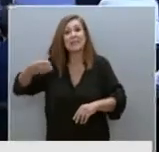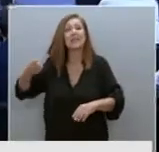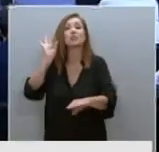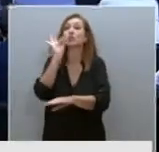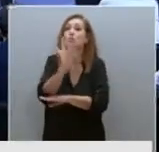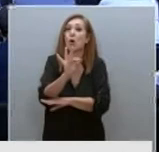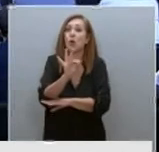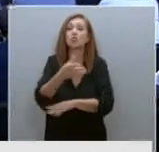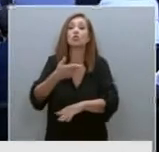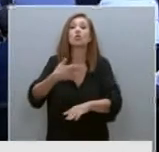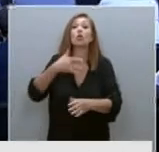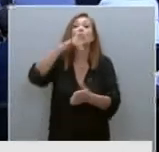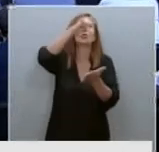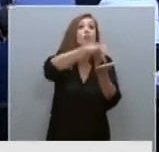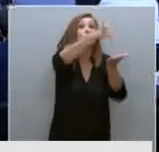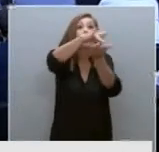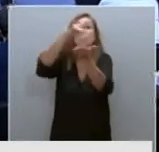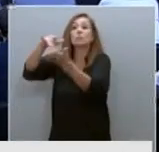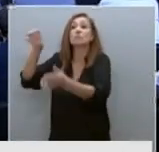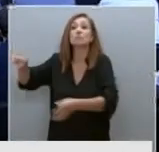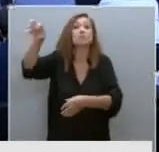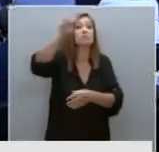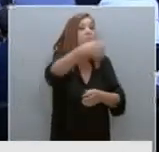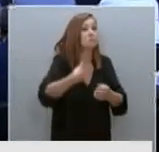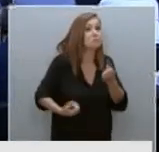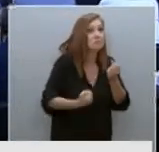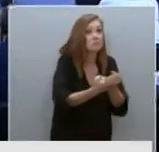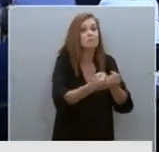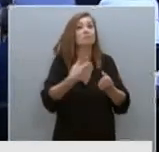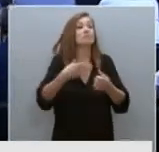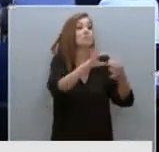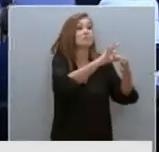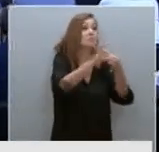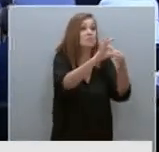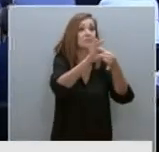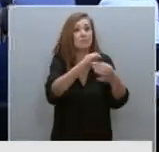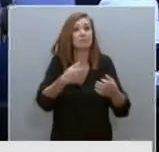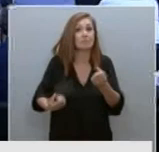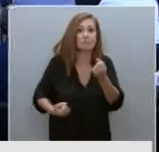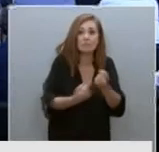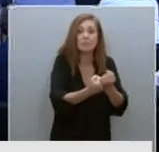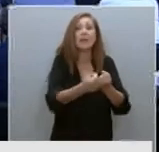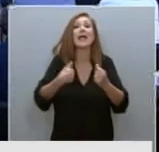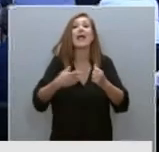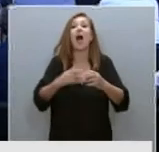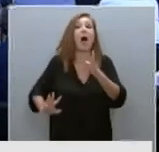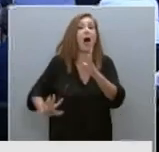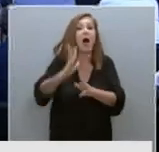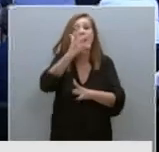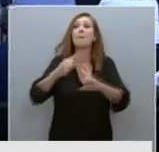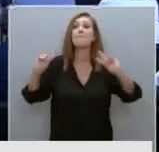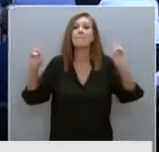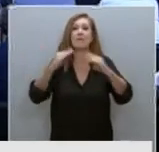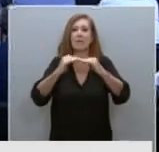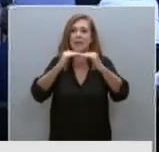και συγκεκριμένο πλάνο ανάπτυξης για την περιοχή. Ο κ. Τσίπρας αναφέρθηκε στους πόρους του Ταμείου Ανάκαμψης, τονίζοντας πως δεν διανέμονται